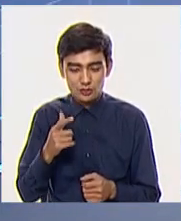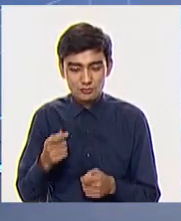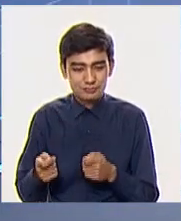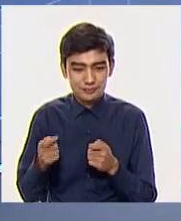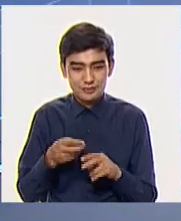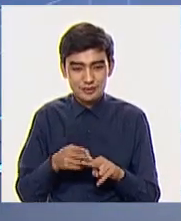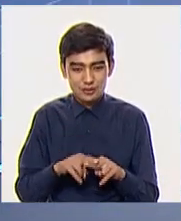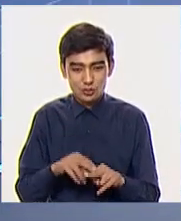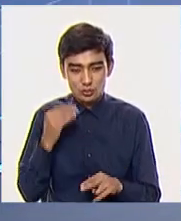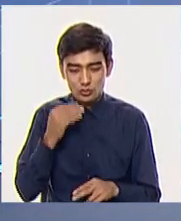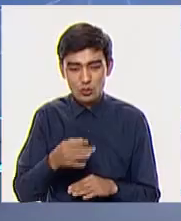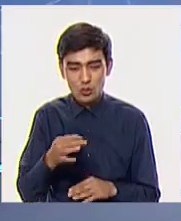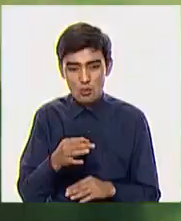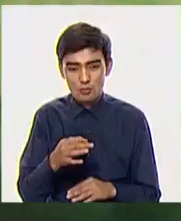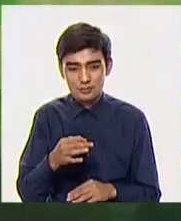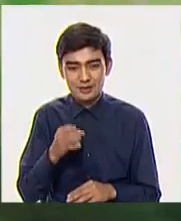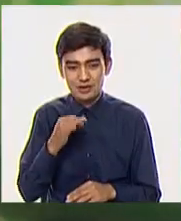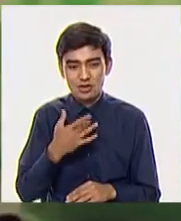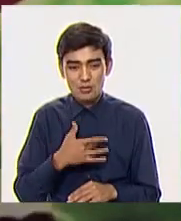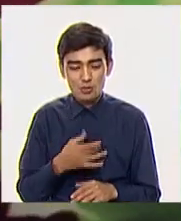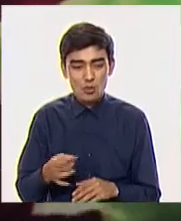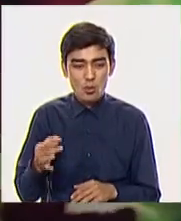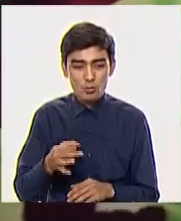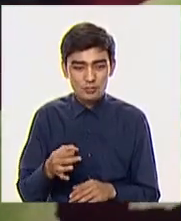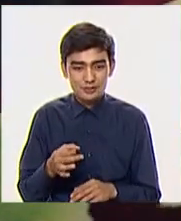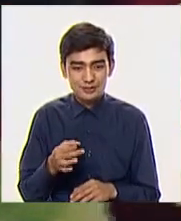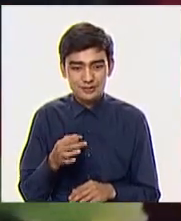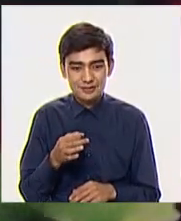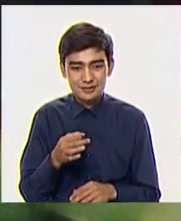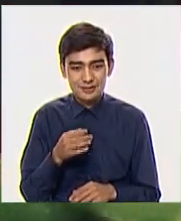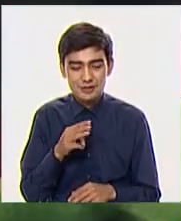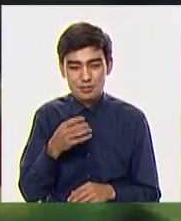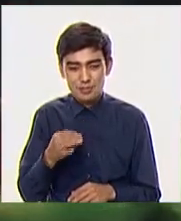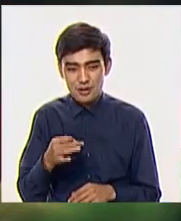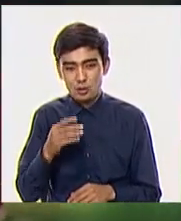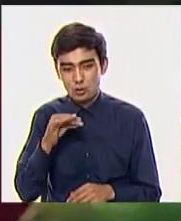яғни Түркістан облысынан, Жамбыл облыстарынан осы